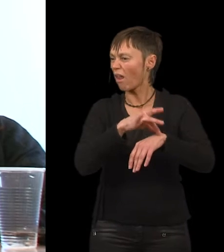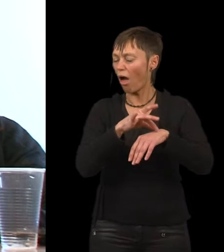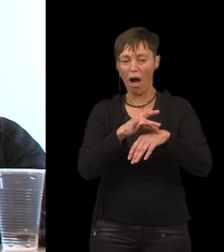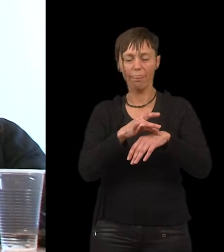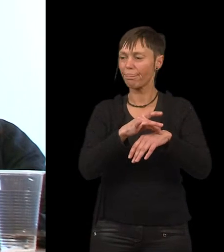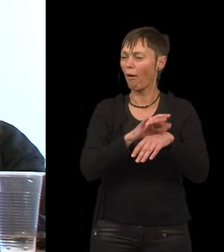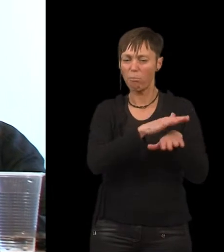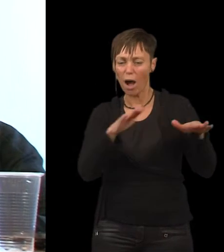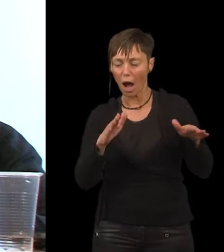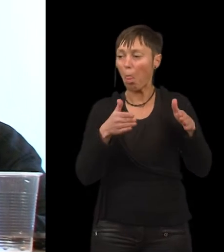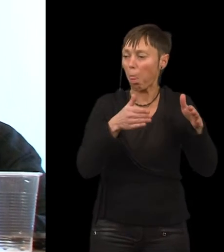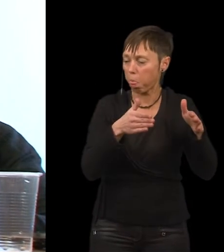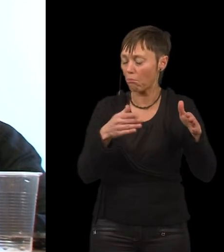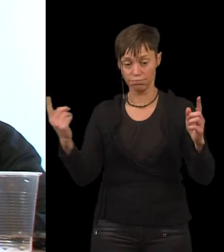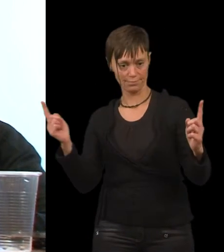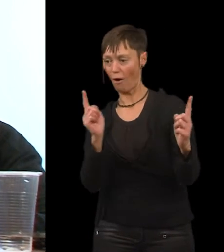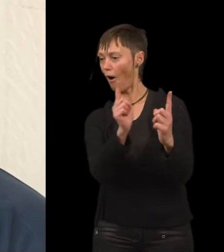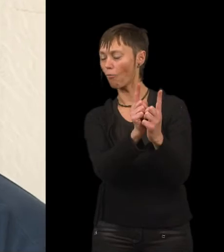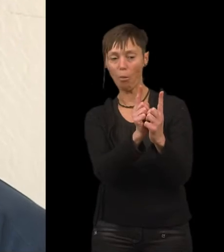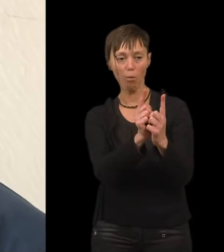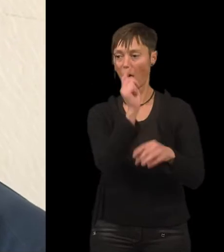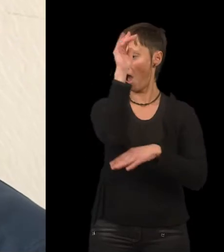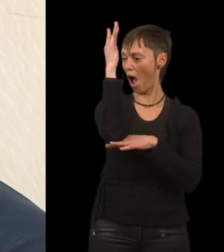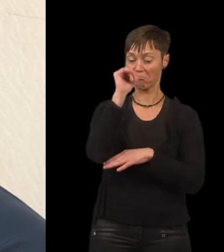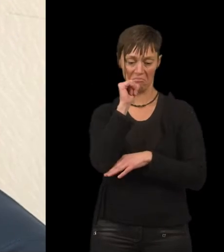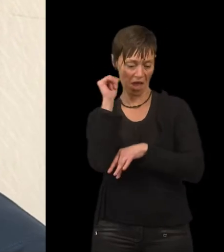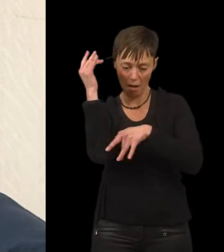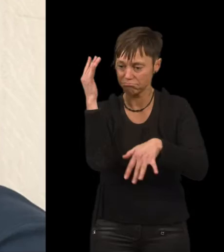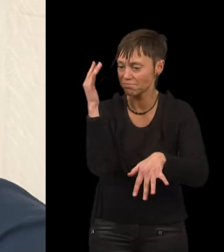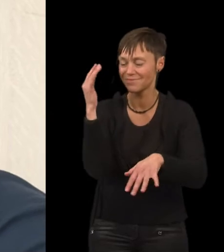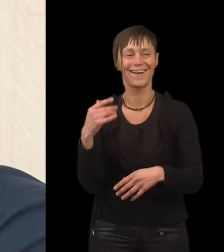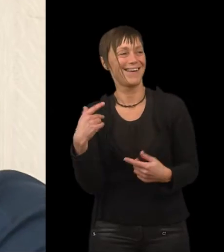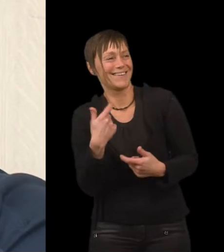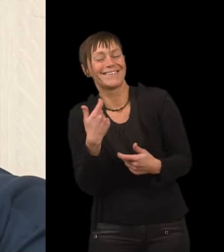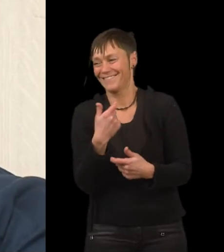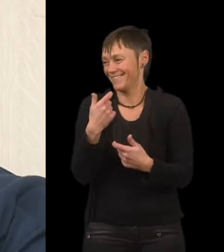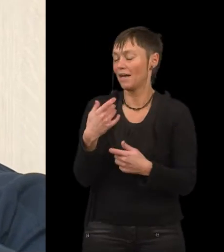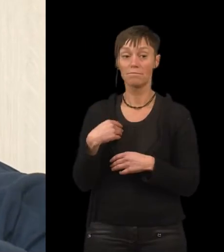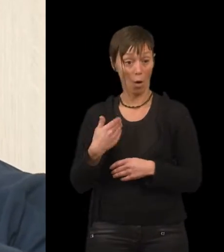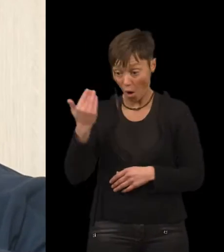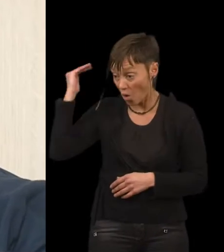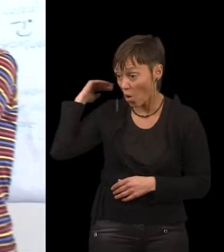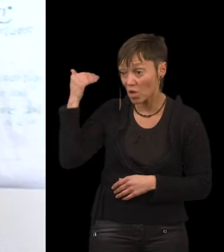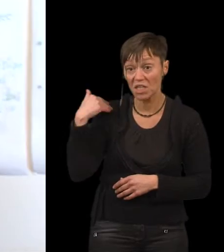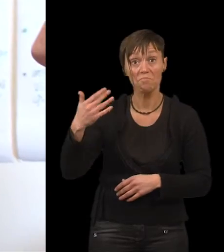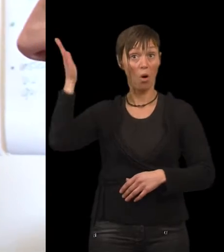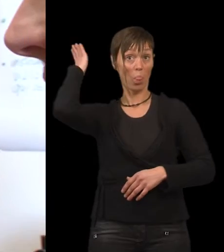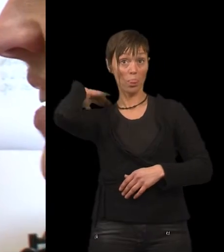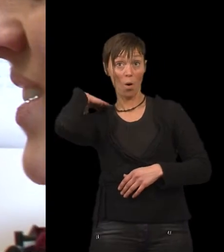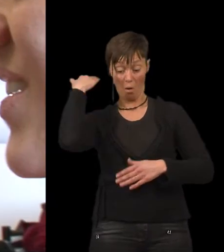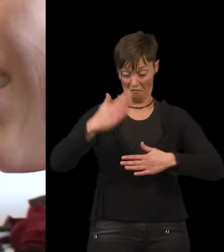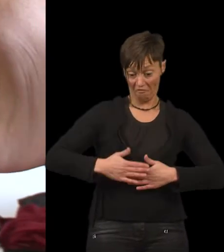mer, l'arbre qui a plus ses racines, je sais pas moi. Les coquilles sur le dos, sur le ventre, sur la